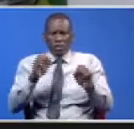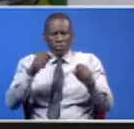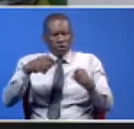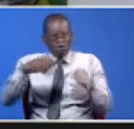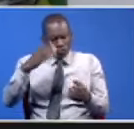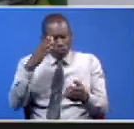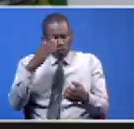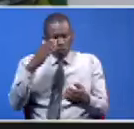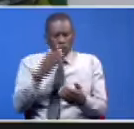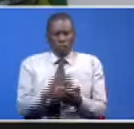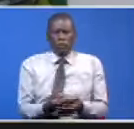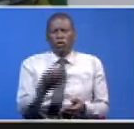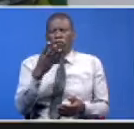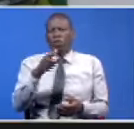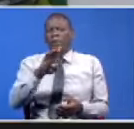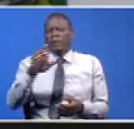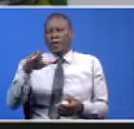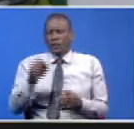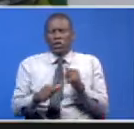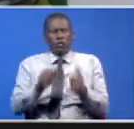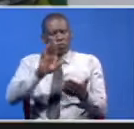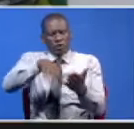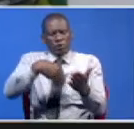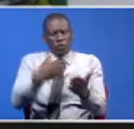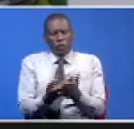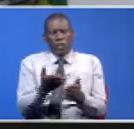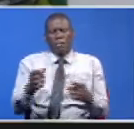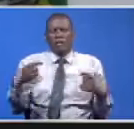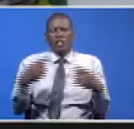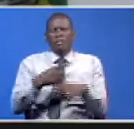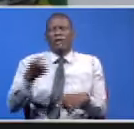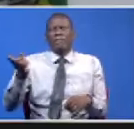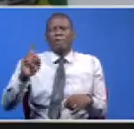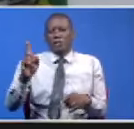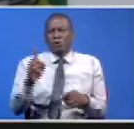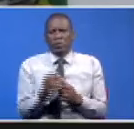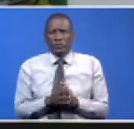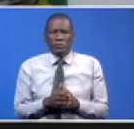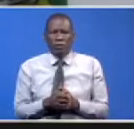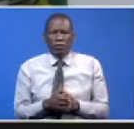minne ambayo imependekezwa na wizara tofauti tofauti,